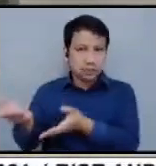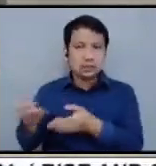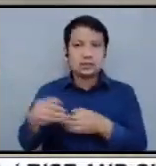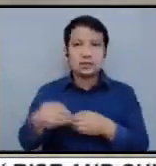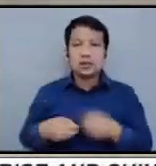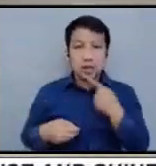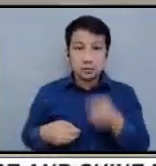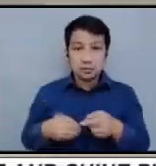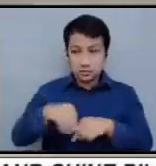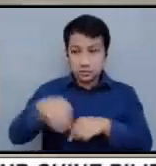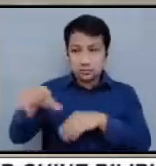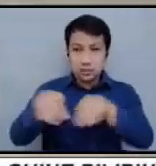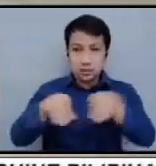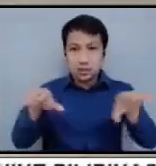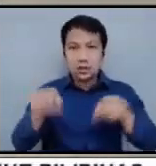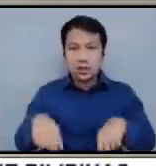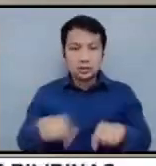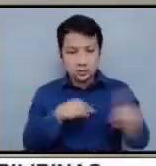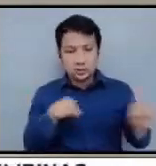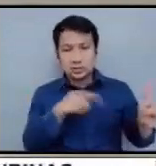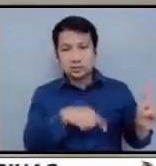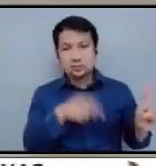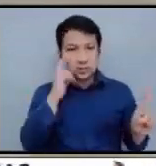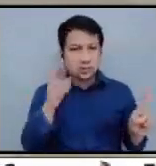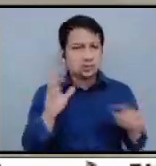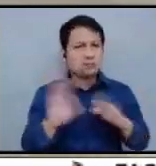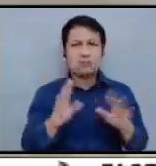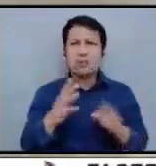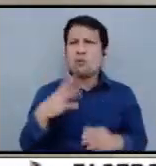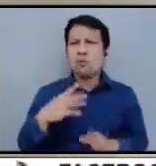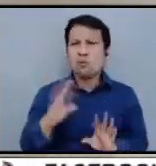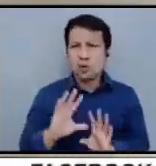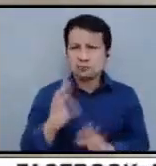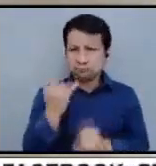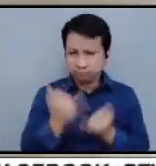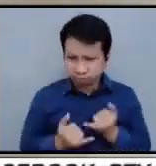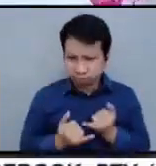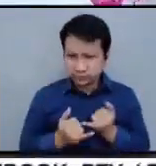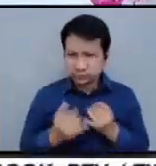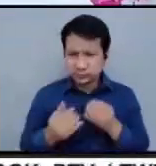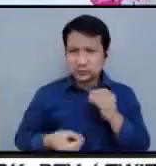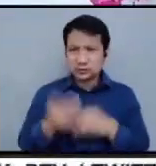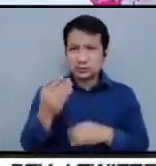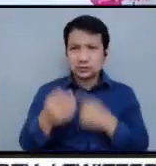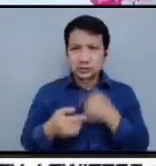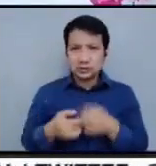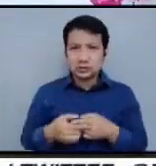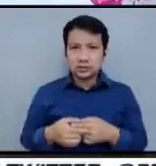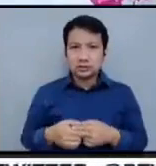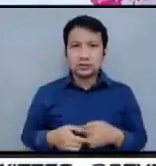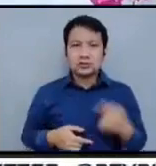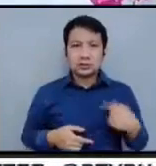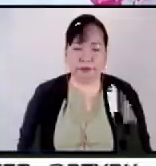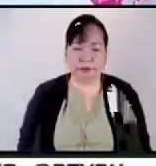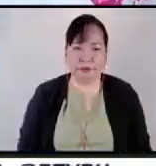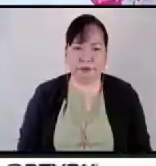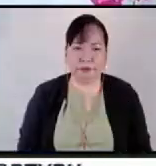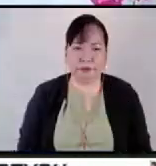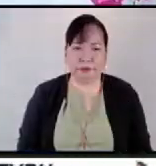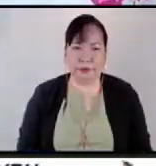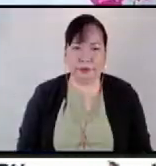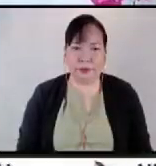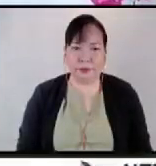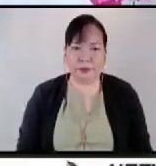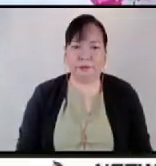ng bagyo gaya ni Reynaldo, hindi pa huli ang lahat para muling bumangon at magsimula. Oh, laban lang.